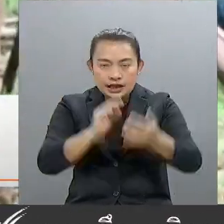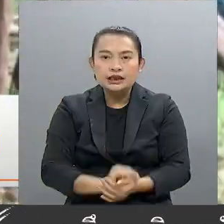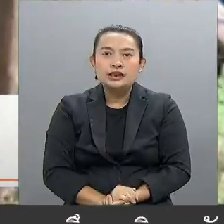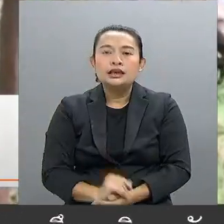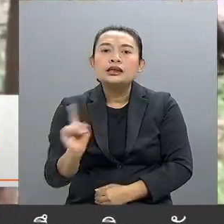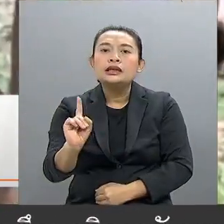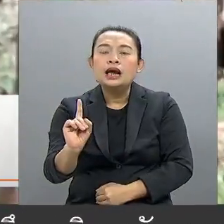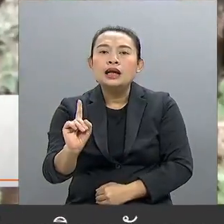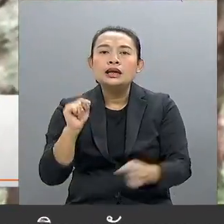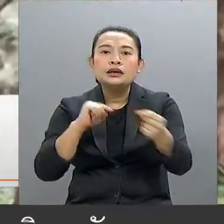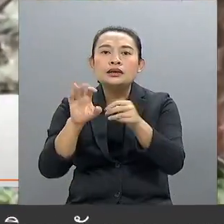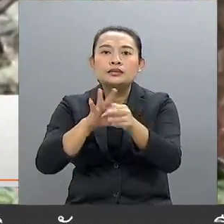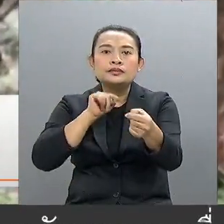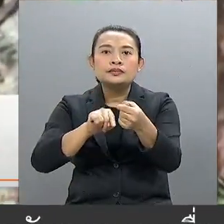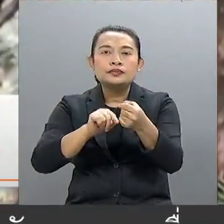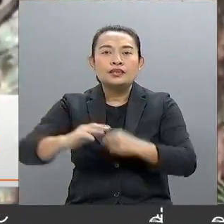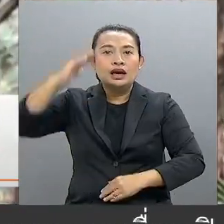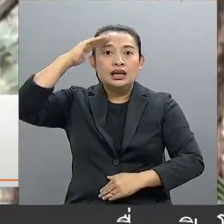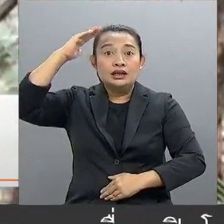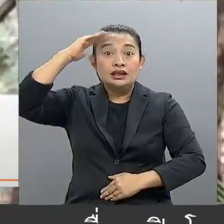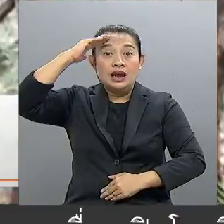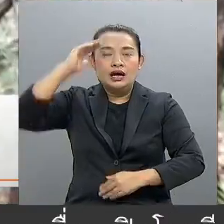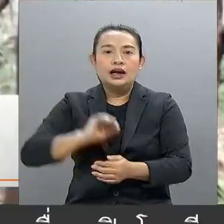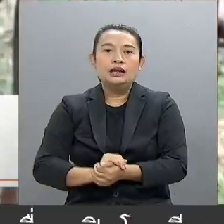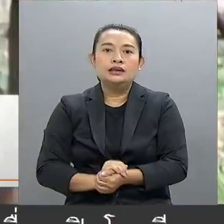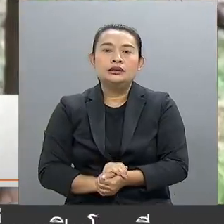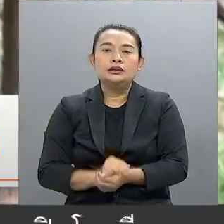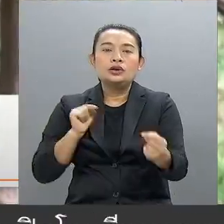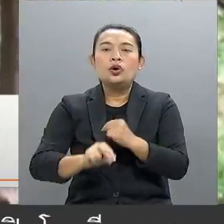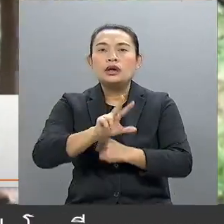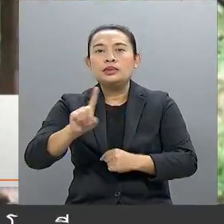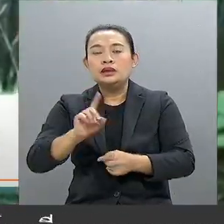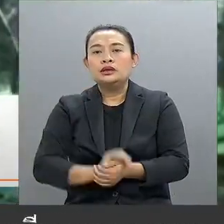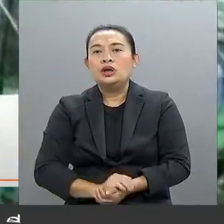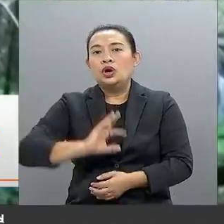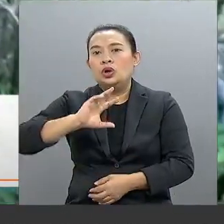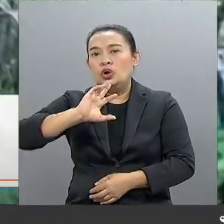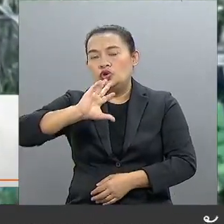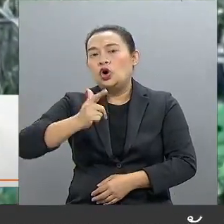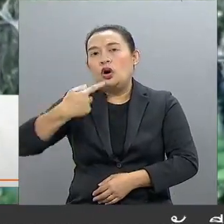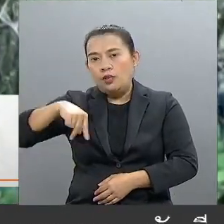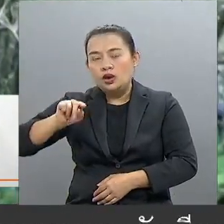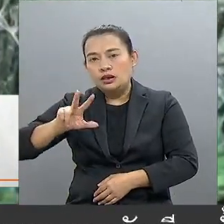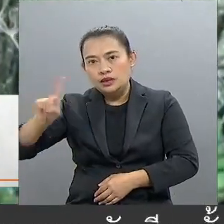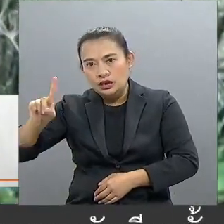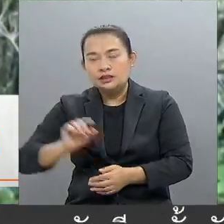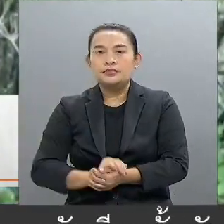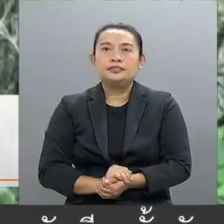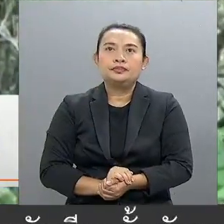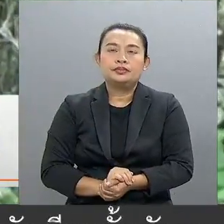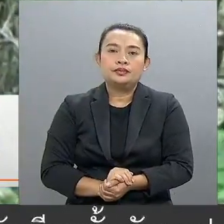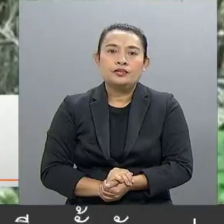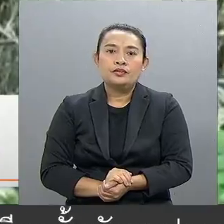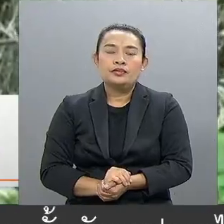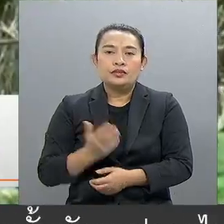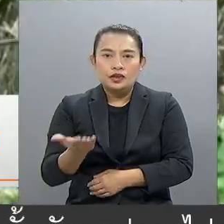กัดกั้นทหารพราน3310ชกทพ31กองกำลังผาเมืองบ้านทานทองเนี่ยค่ะออกค้